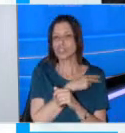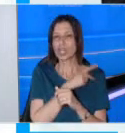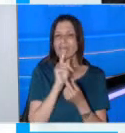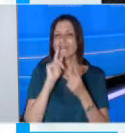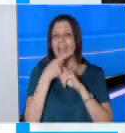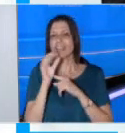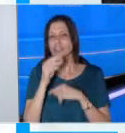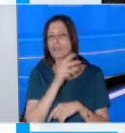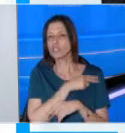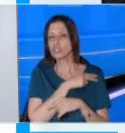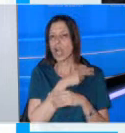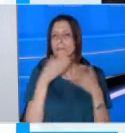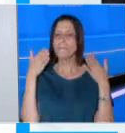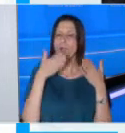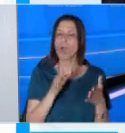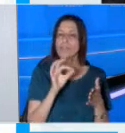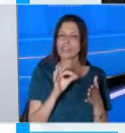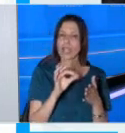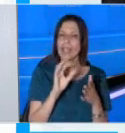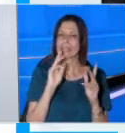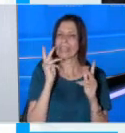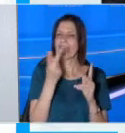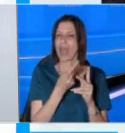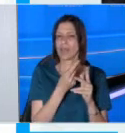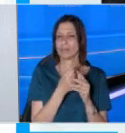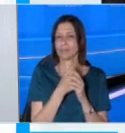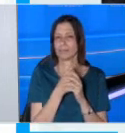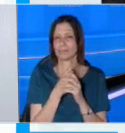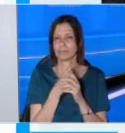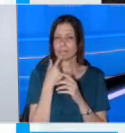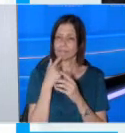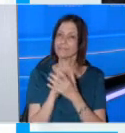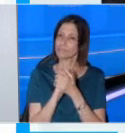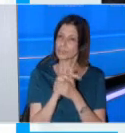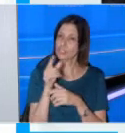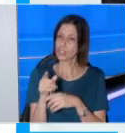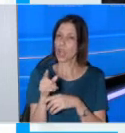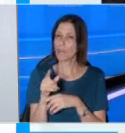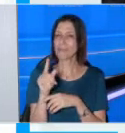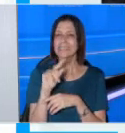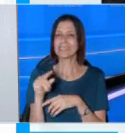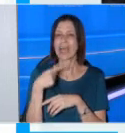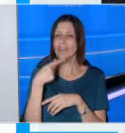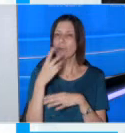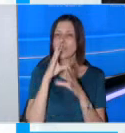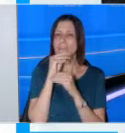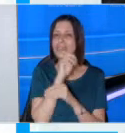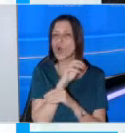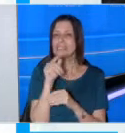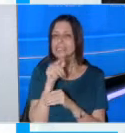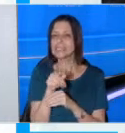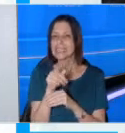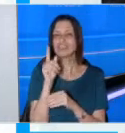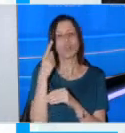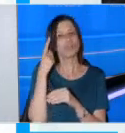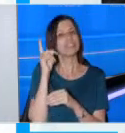אנחנו רוצים עכשיו לומר לה שלום. שלום זהבה גלאון. שלום נדב. אז בואי נדבר על הנושא הזה שאת